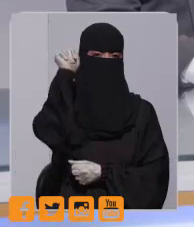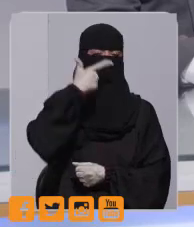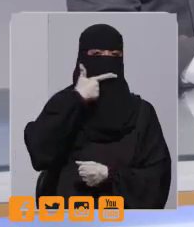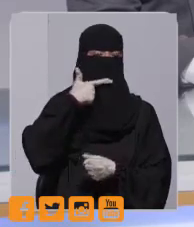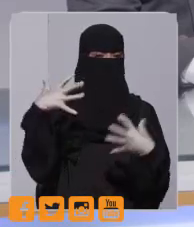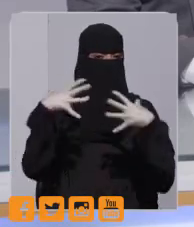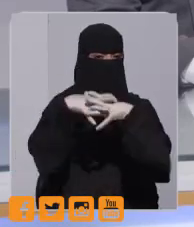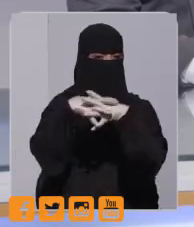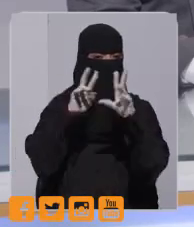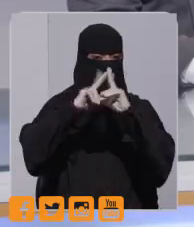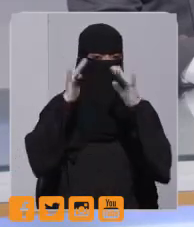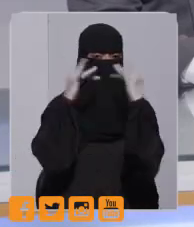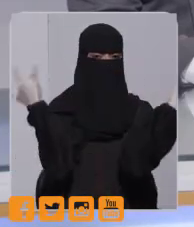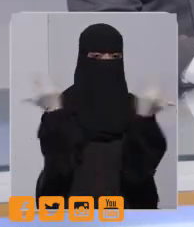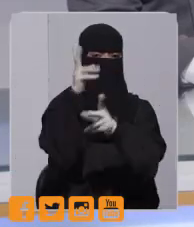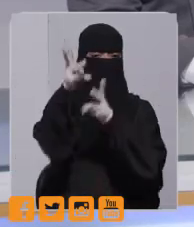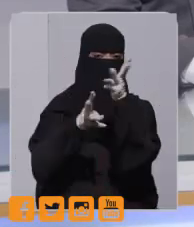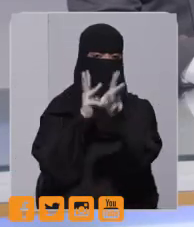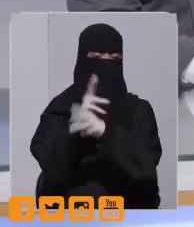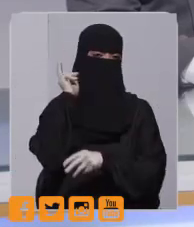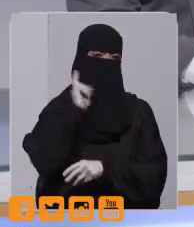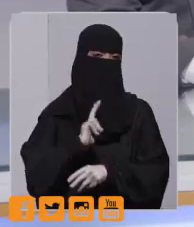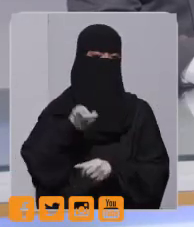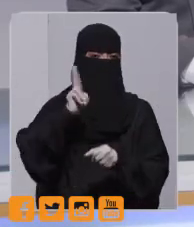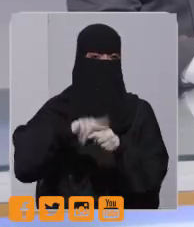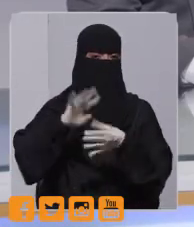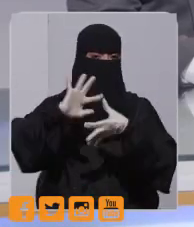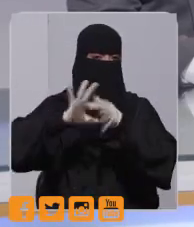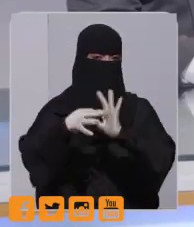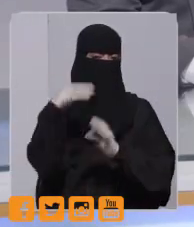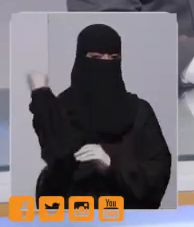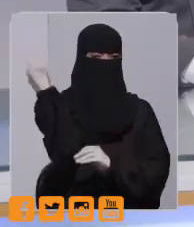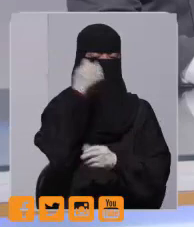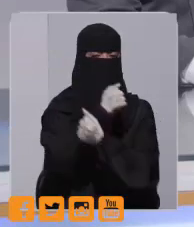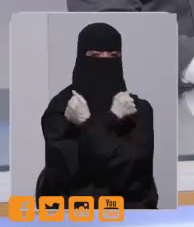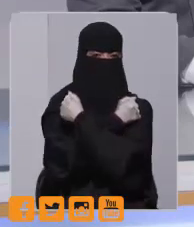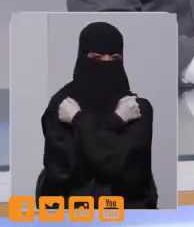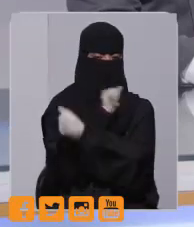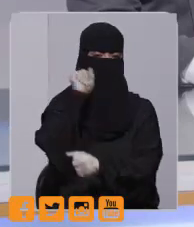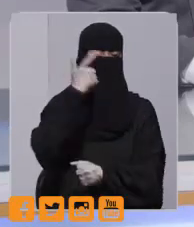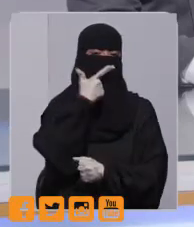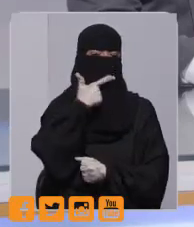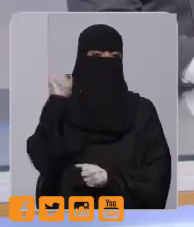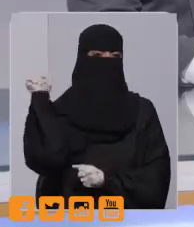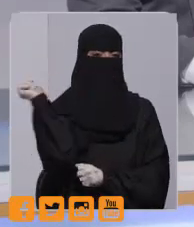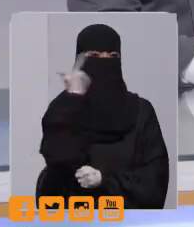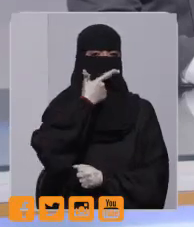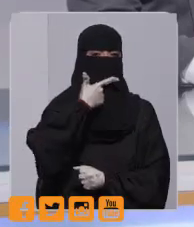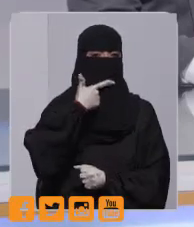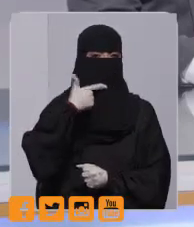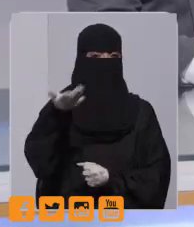مشاركته في القمه العالميه للحكومات رئيس الوزراء طافا في المتحف الذي يشكل فرصه لعيش